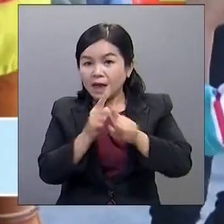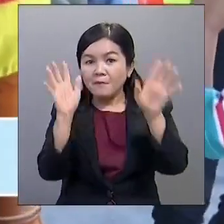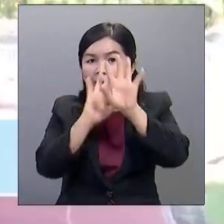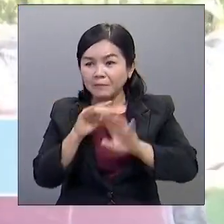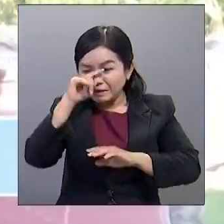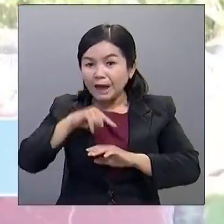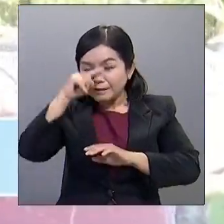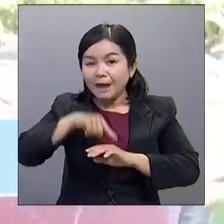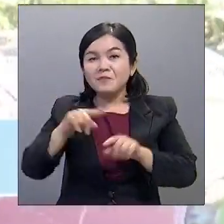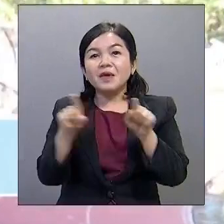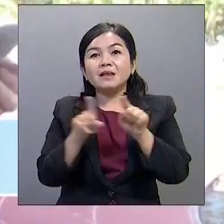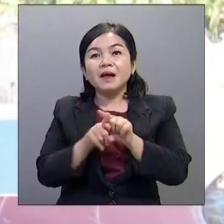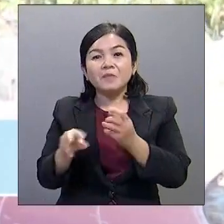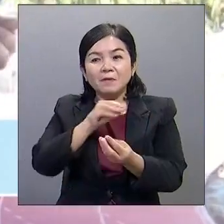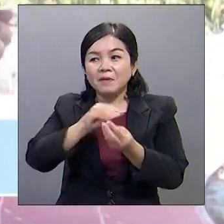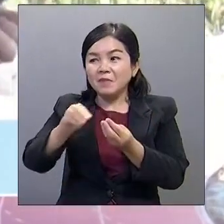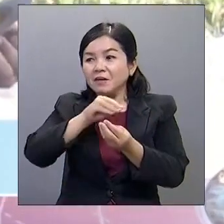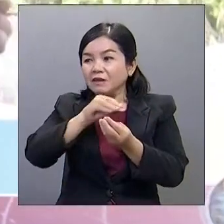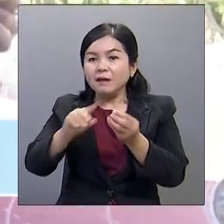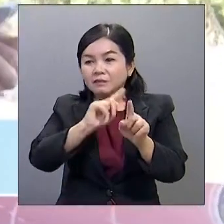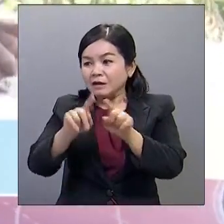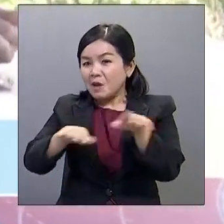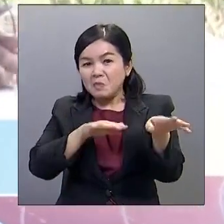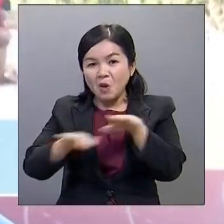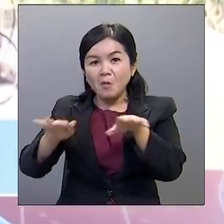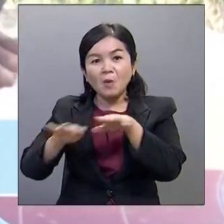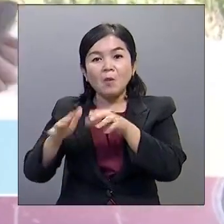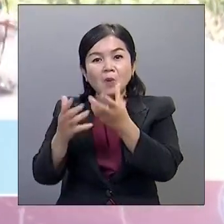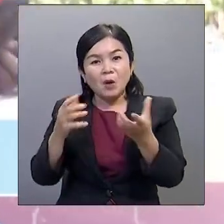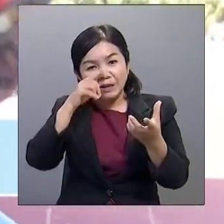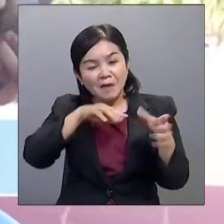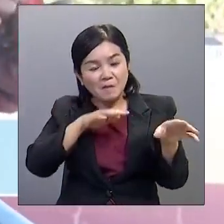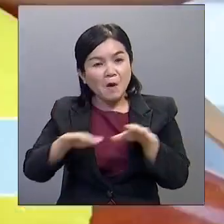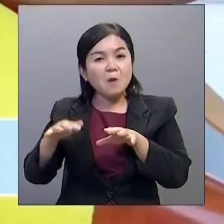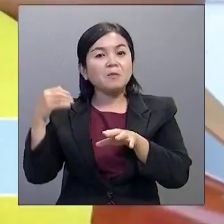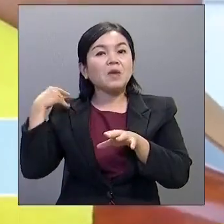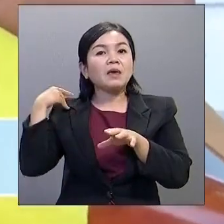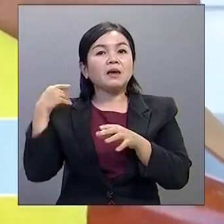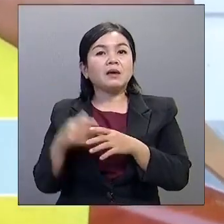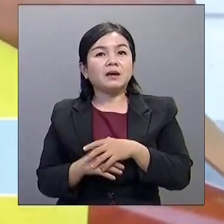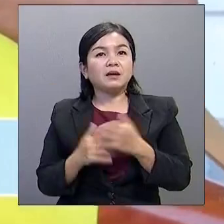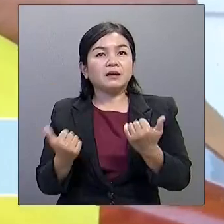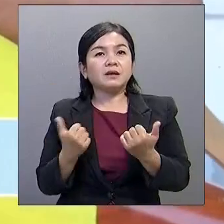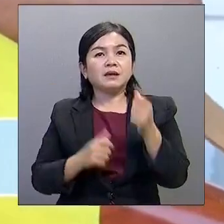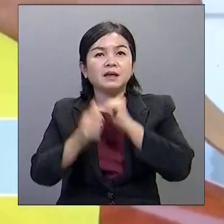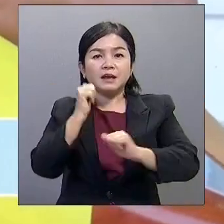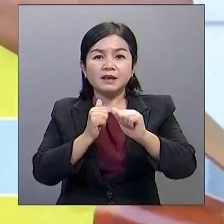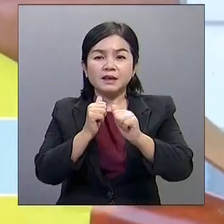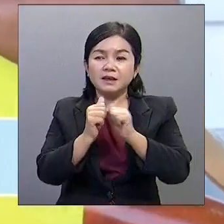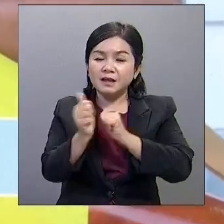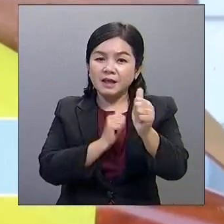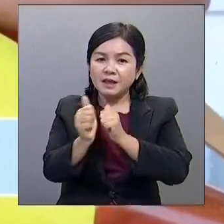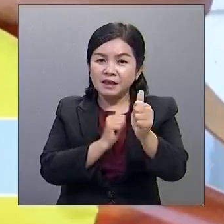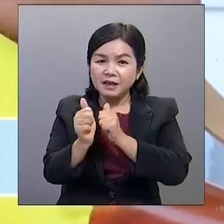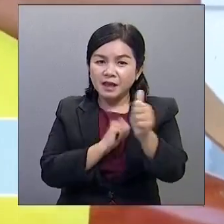บไทยสะใจเลย คือดนตรีไทยมากันครบชิงฉาบนะคะกลองทอมมาบรรเลงเพลงเชียร์ที่เข้าร่วมการแข่งขันซึ่งเป็นก